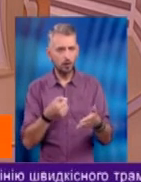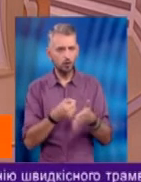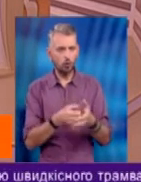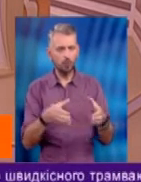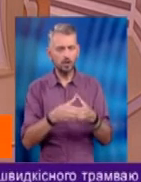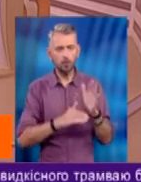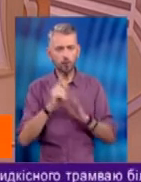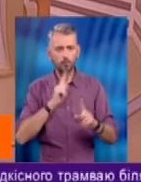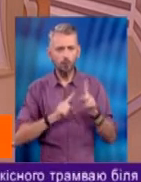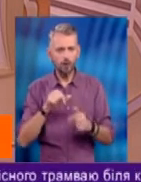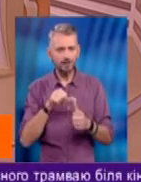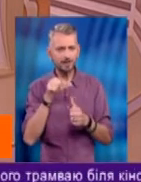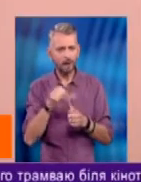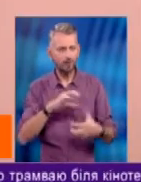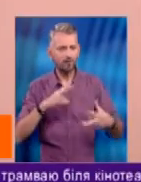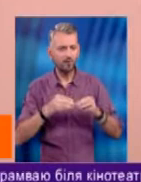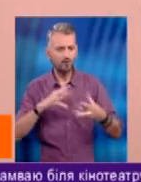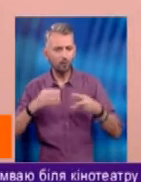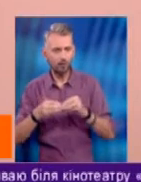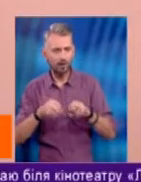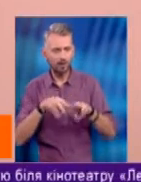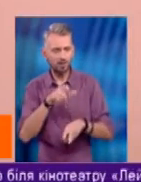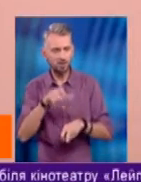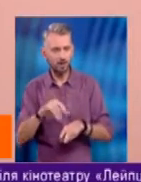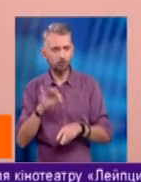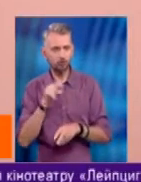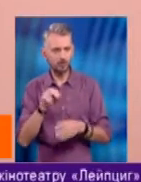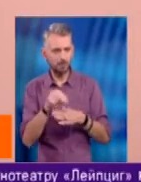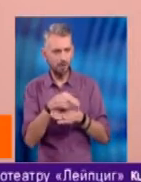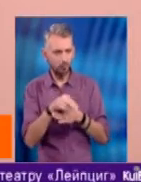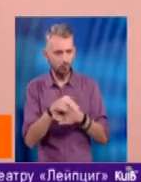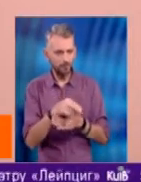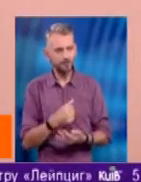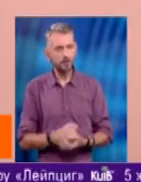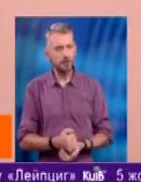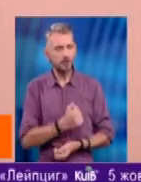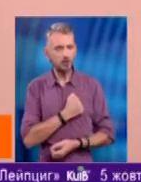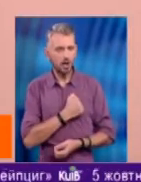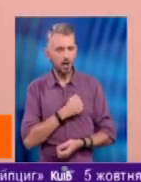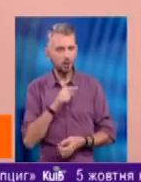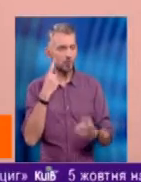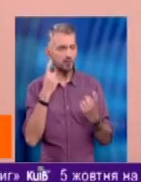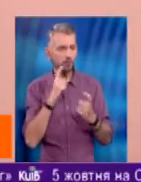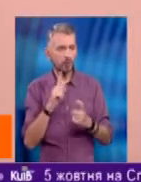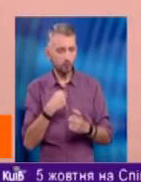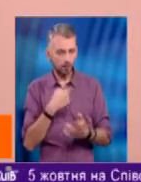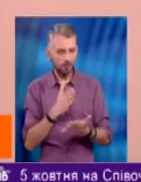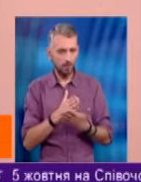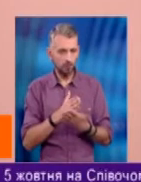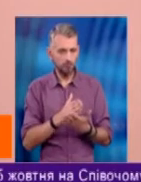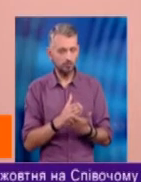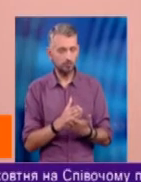комітету Верховної Ради саме висновки експертні щодо цих правок. Ну, на жаль, ту інформацію, яку маю особисто